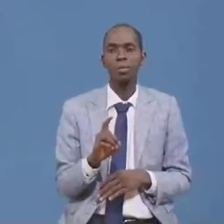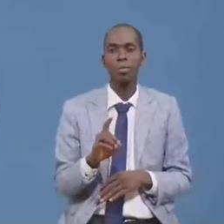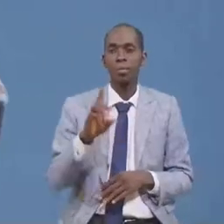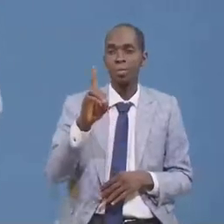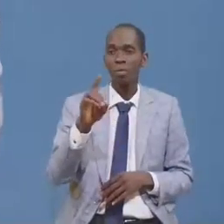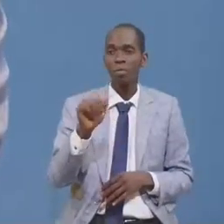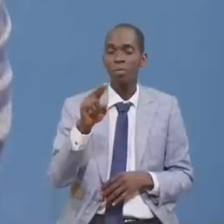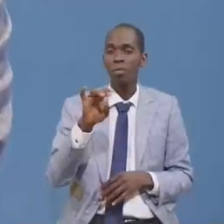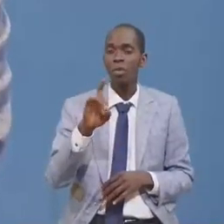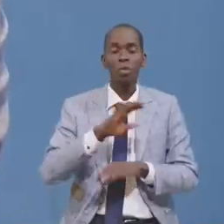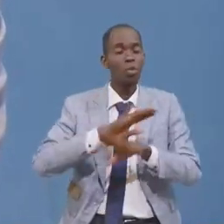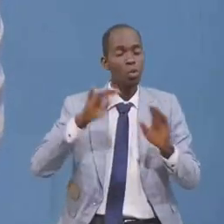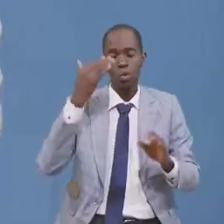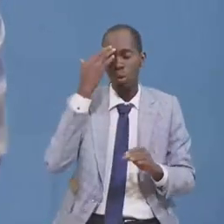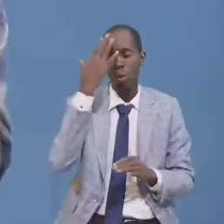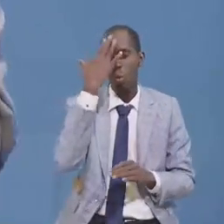David ne savait pas pourquoi.